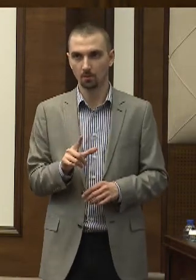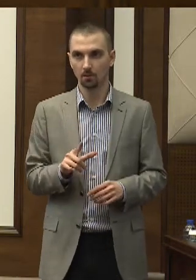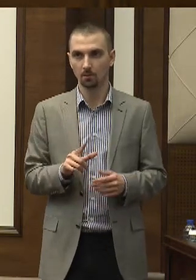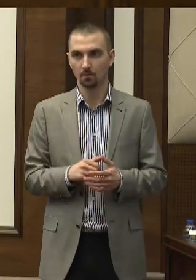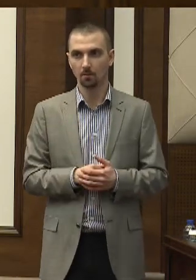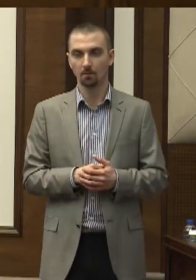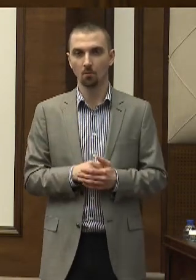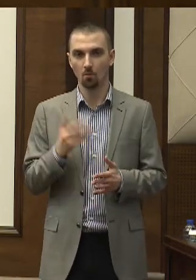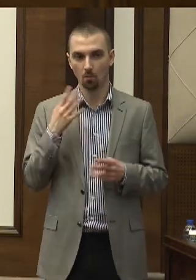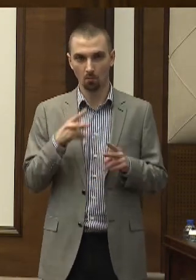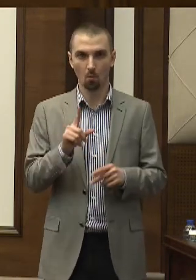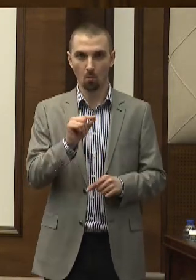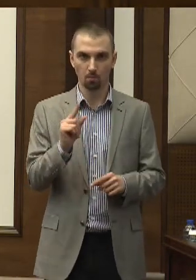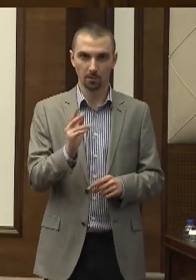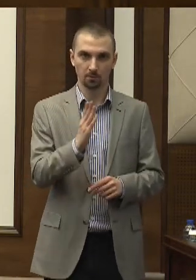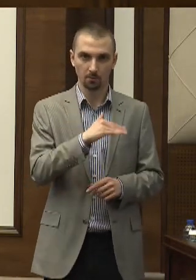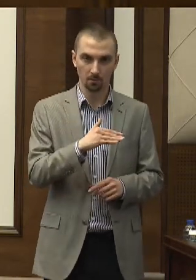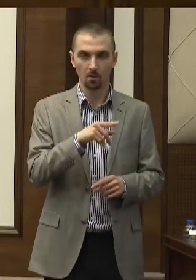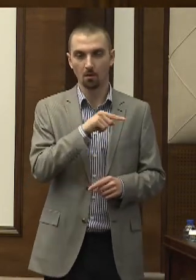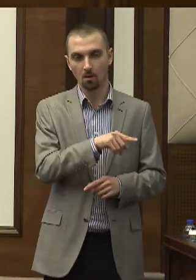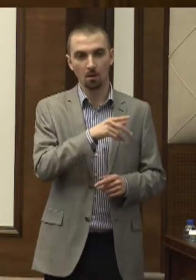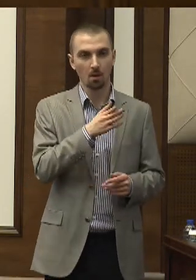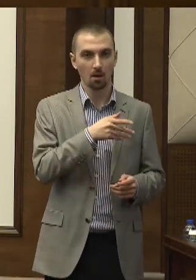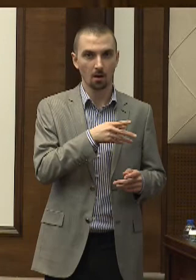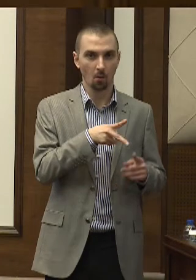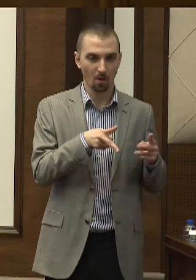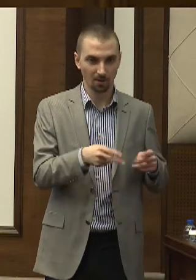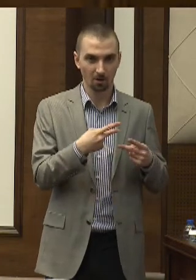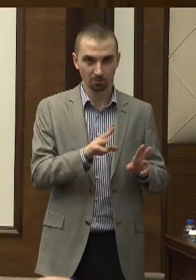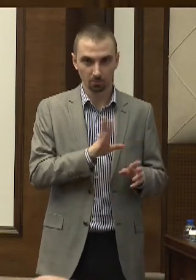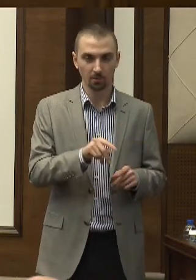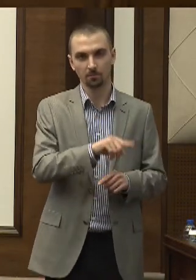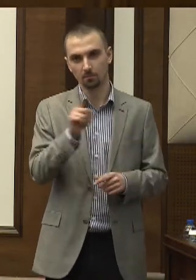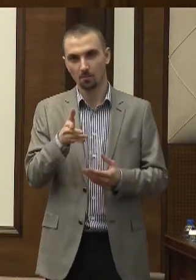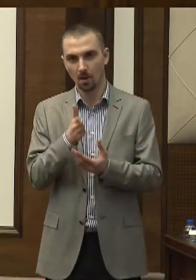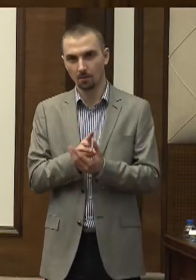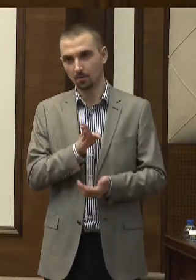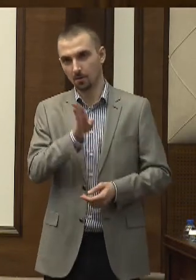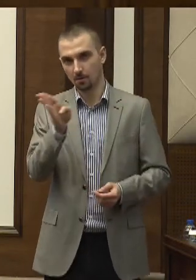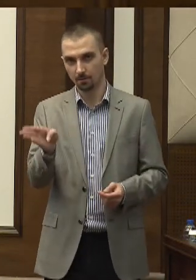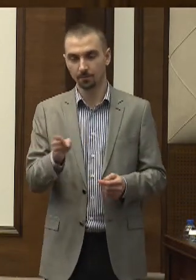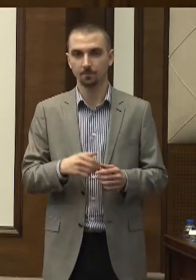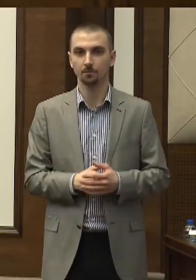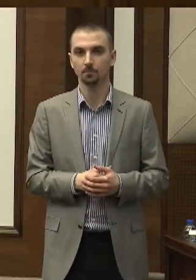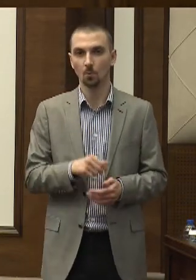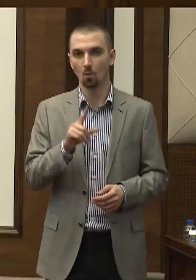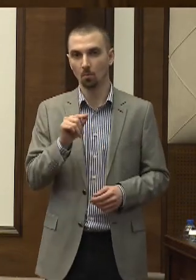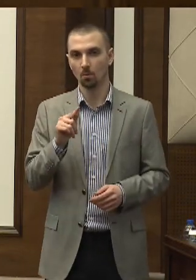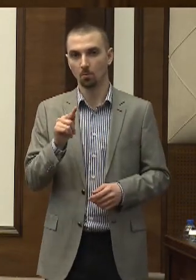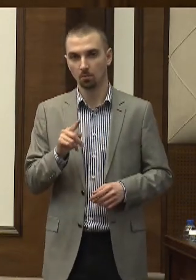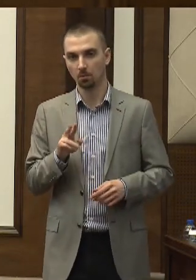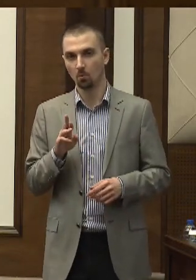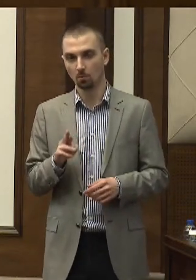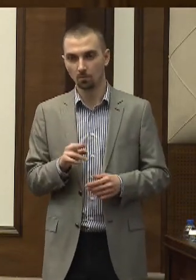11'e alın, 11'e ayarlayın. Ben cenazeye gideceğim. Orada bırakır giderim yoksa. Saat 11.30,